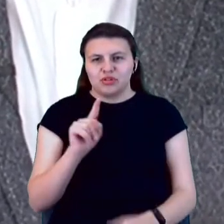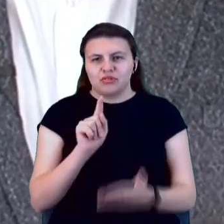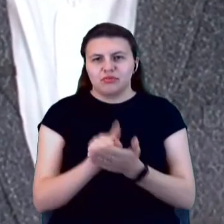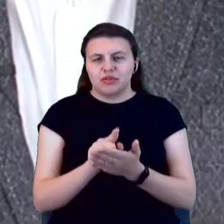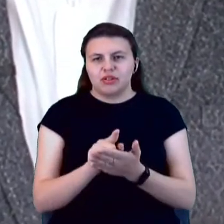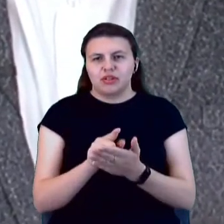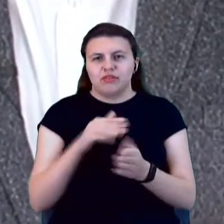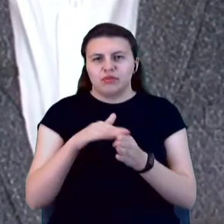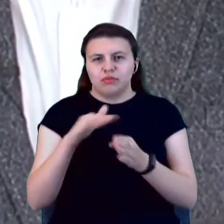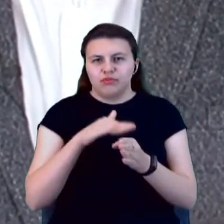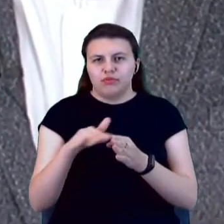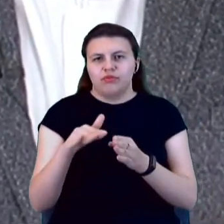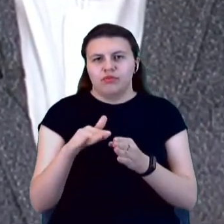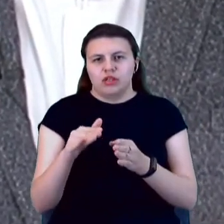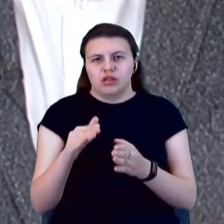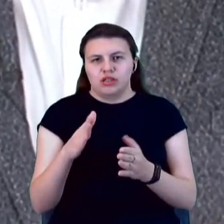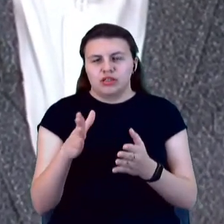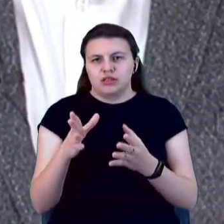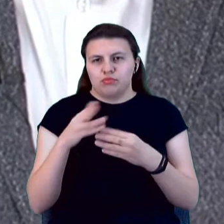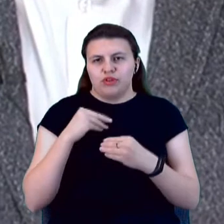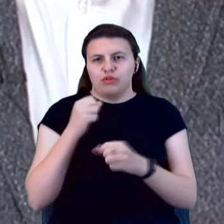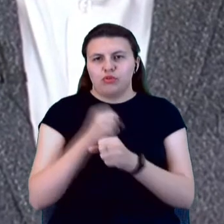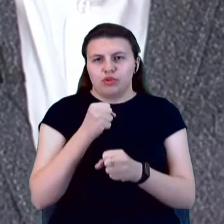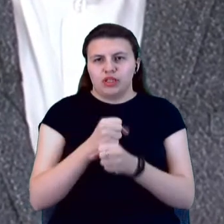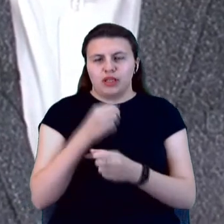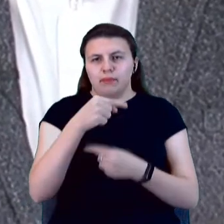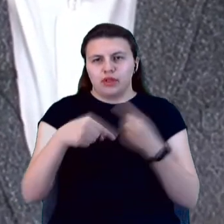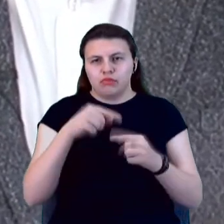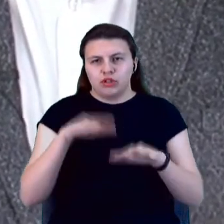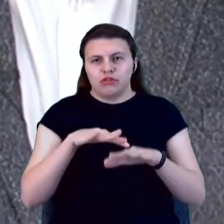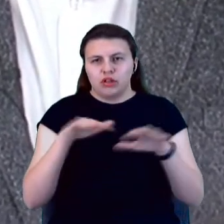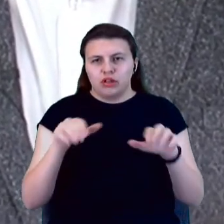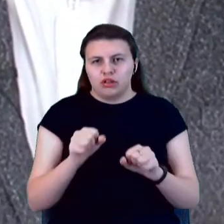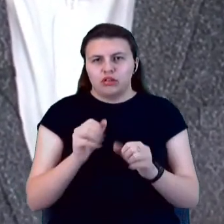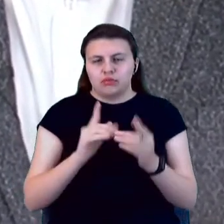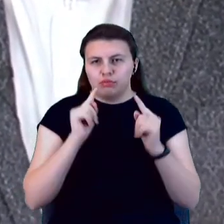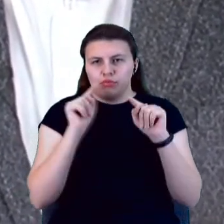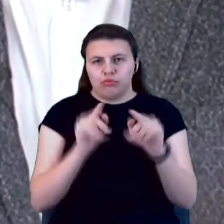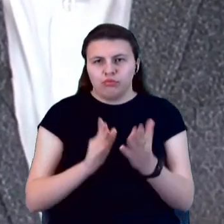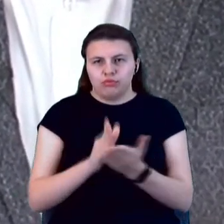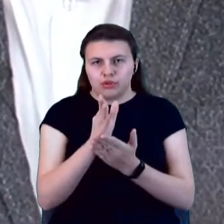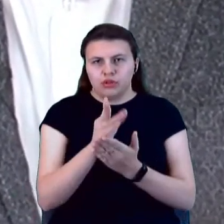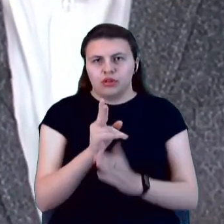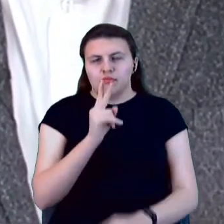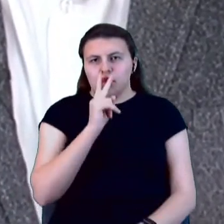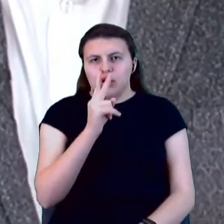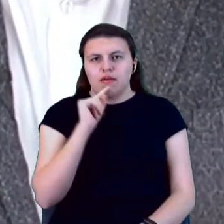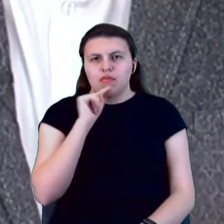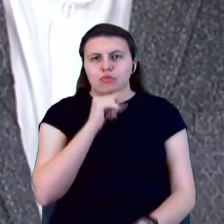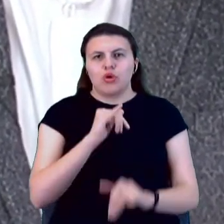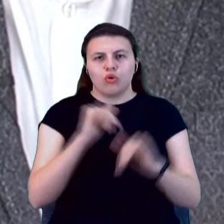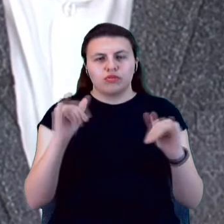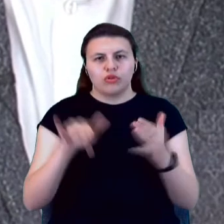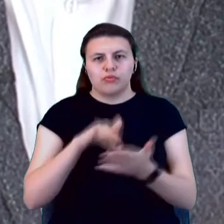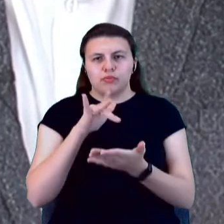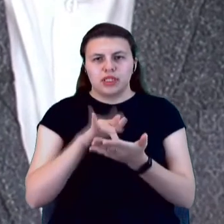співробітництво бізнесу і місцевої влади, спрямоване на реалізацію стратегічного бачення економічного розвитку міста.